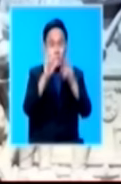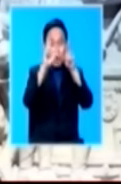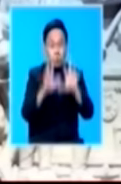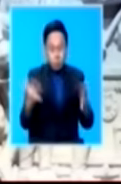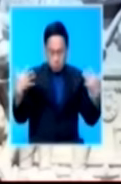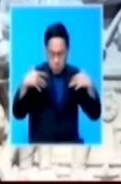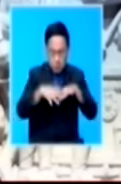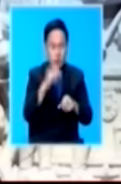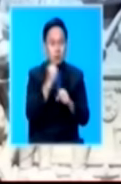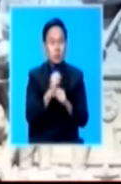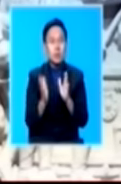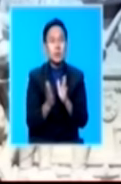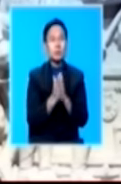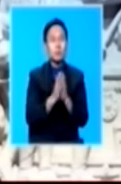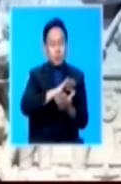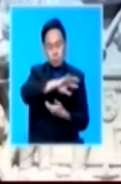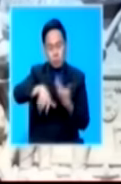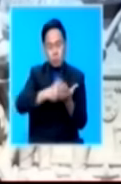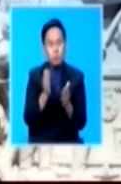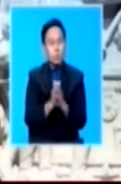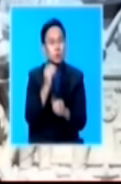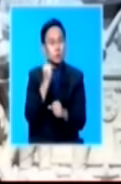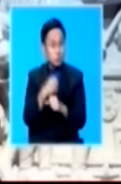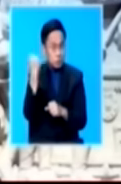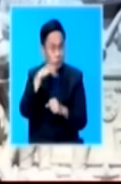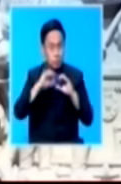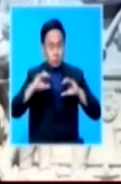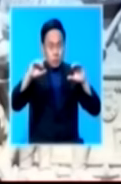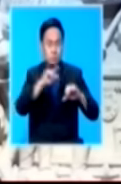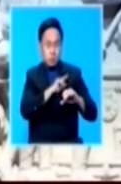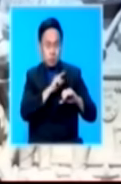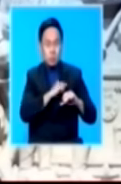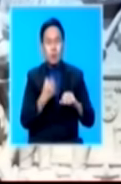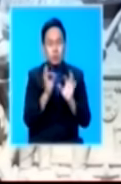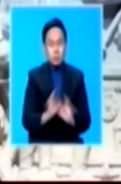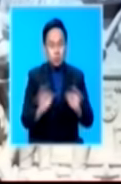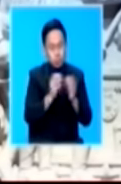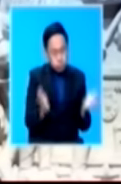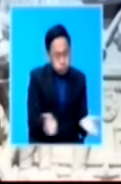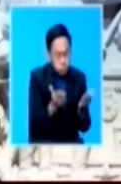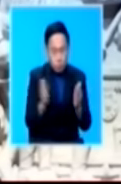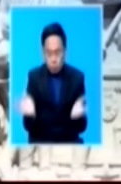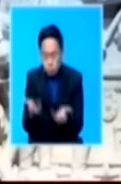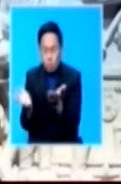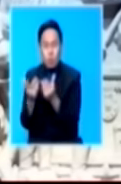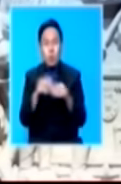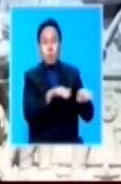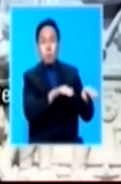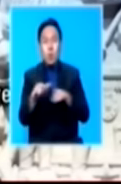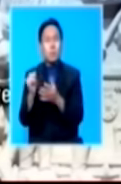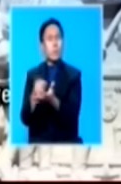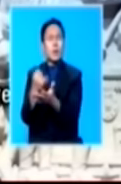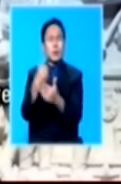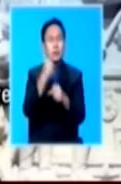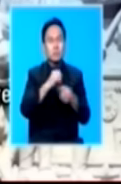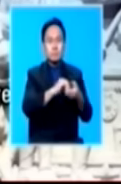แล้วก็ดูตั้งแต่ต้นทางกลางทางปลายทางอะไรทุกภาคส่วนมีความพร้อมของตนเองภาครัฐก็จะง่ายนะครับที่จะไปร่วมมือที่จะ